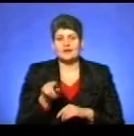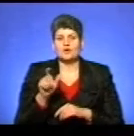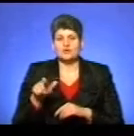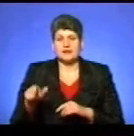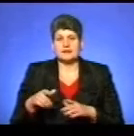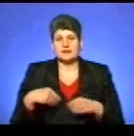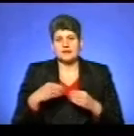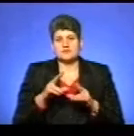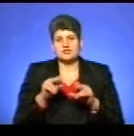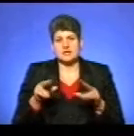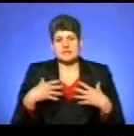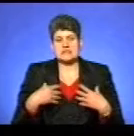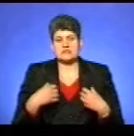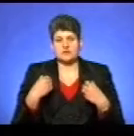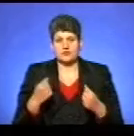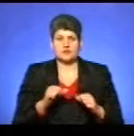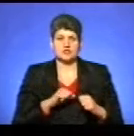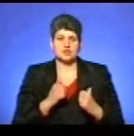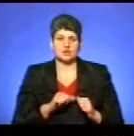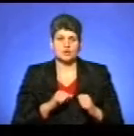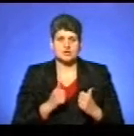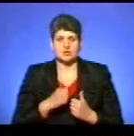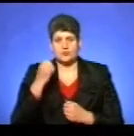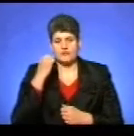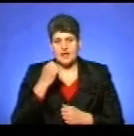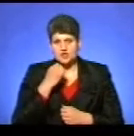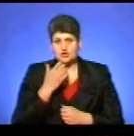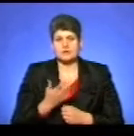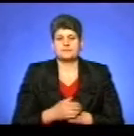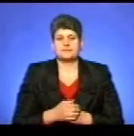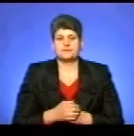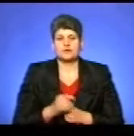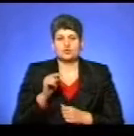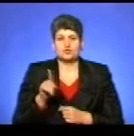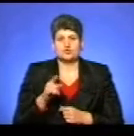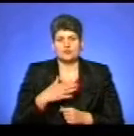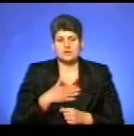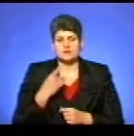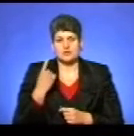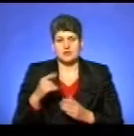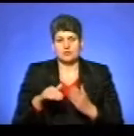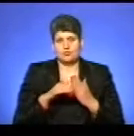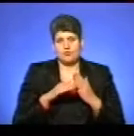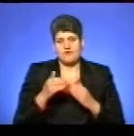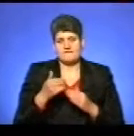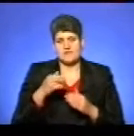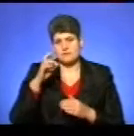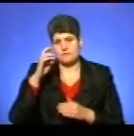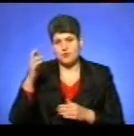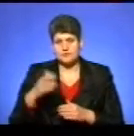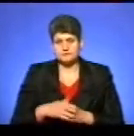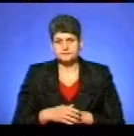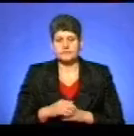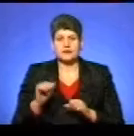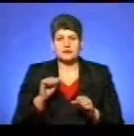посилає щастя та здоров'я. Ми щиро-щиро вдячні, тому що в нас тільки одна допомога від Бога. Керівник